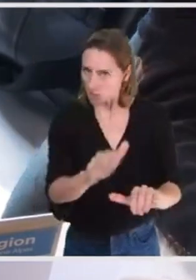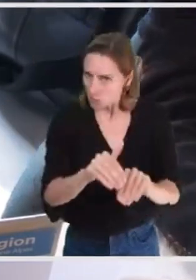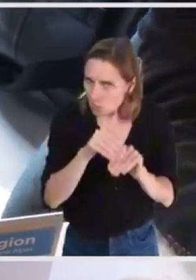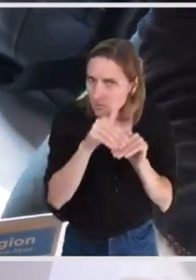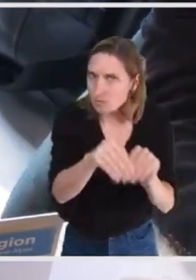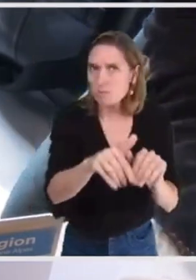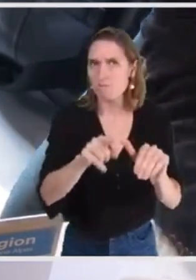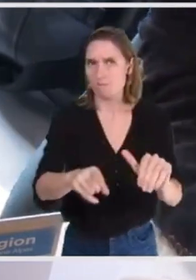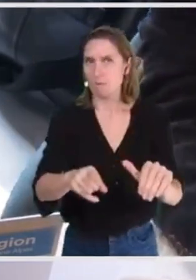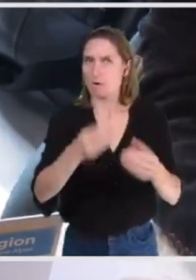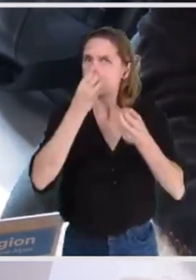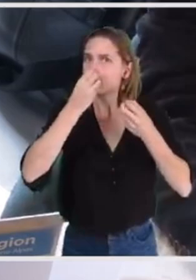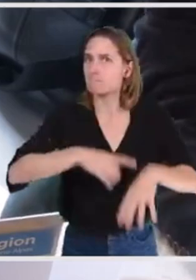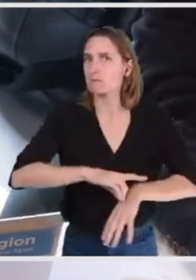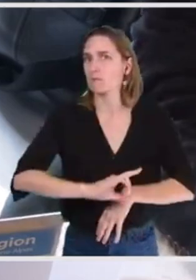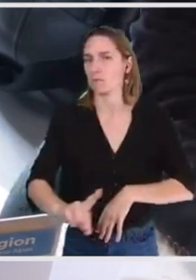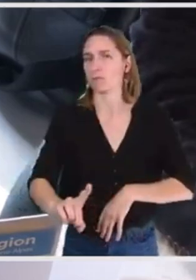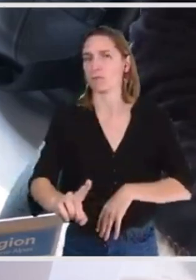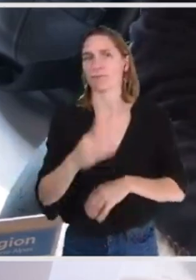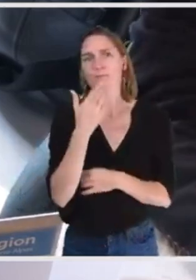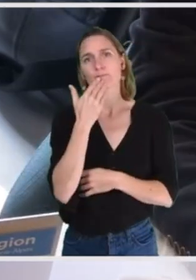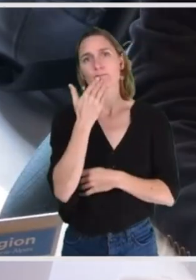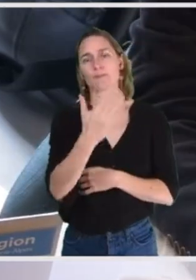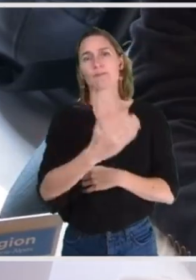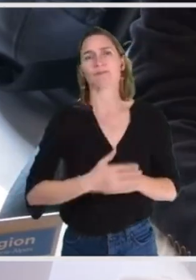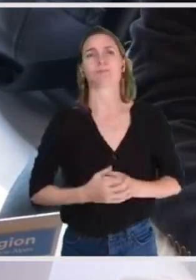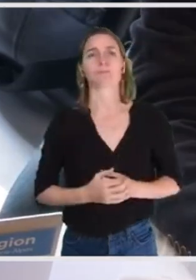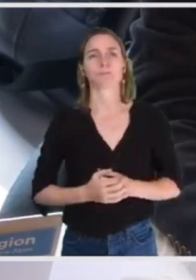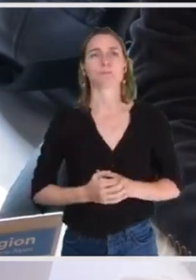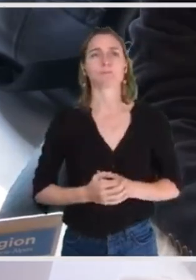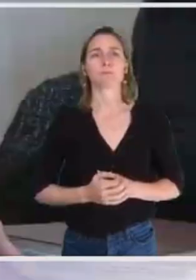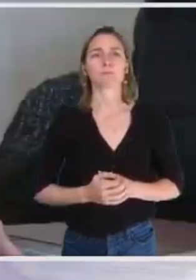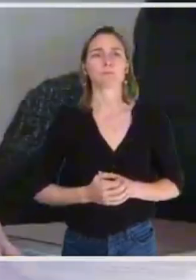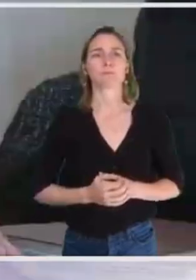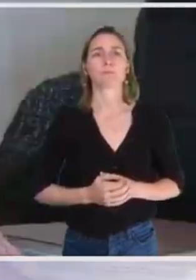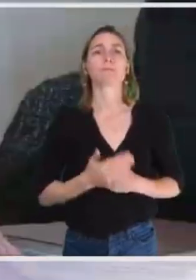remercie. Merci, Madame Bentaleb.